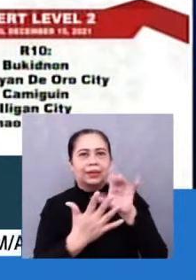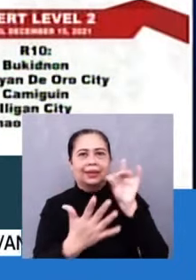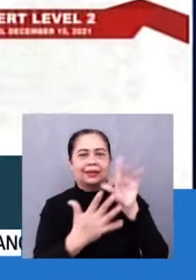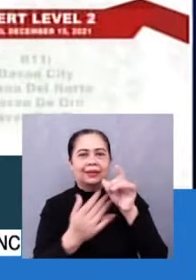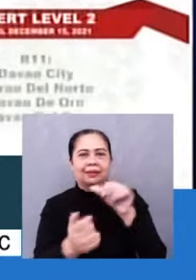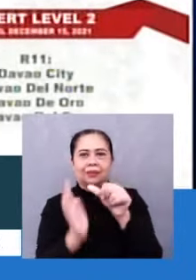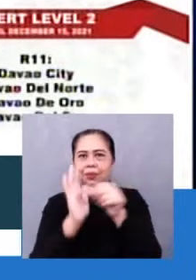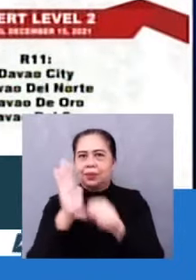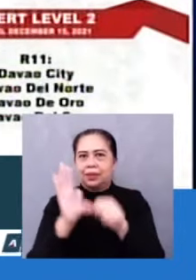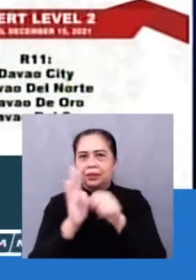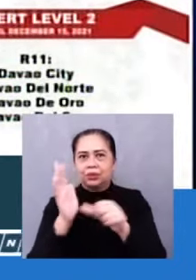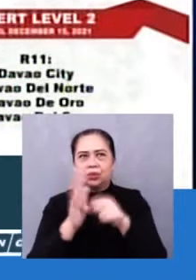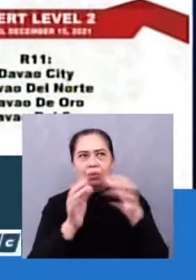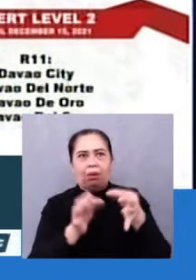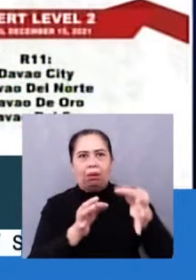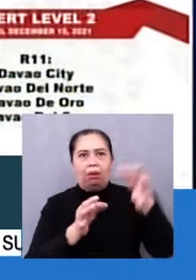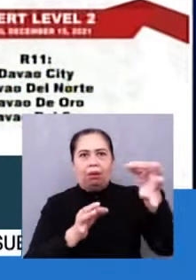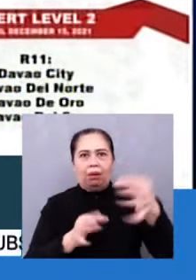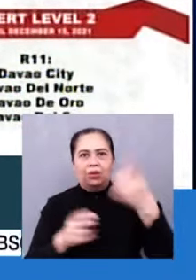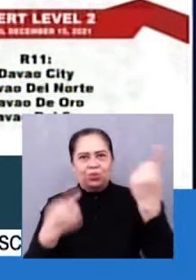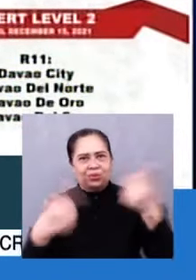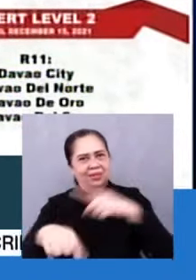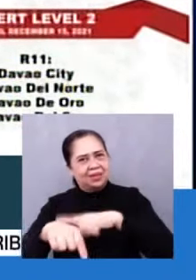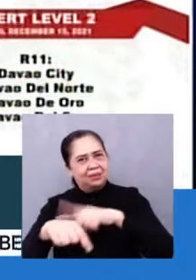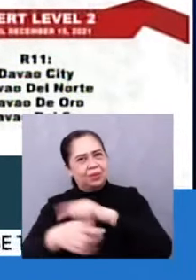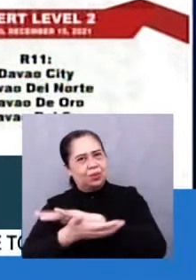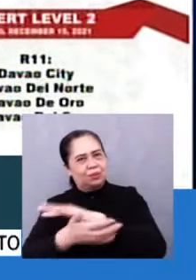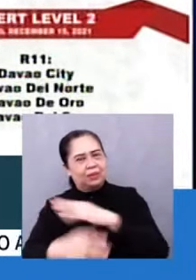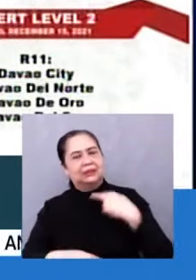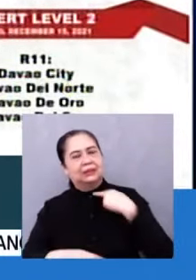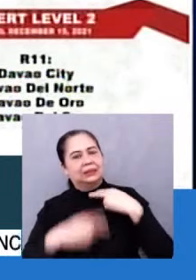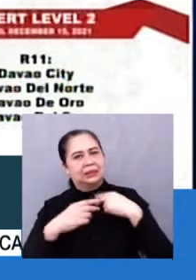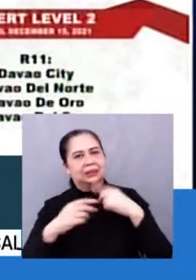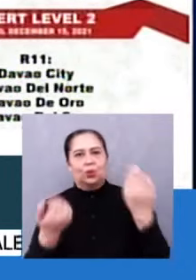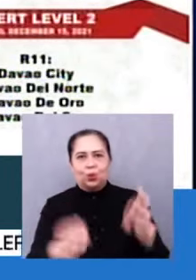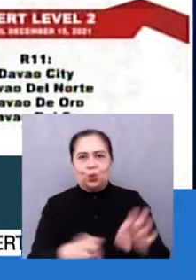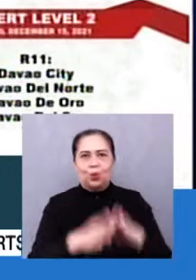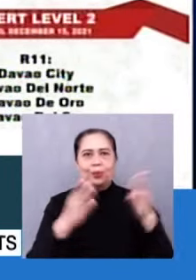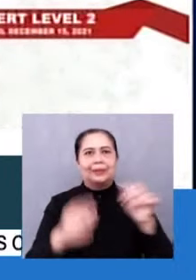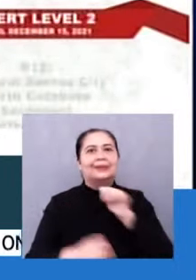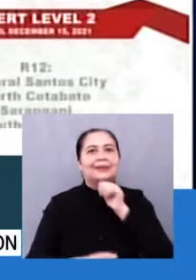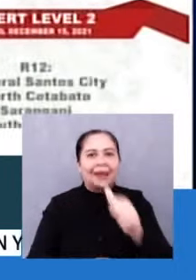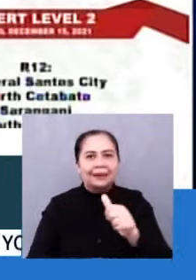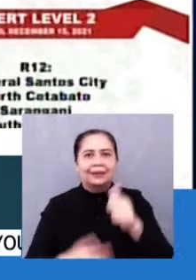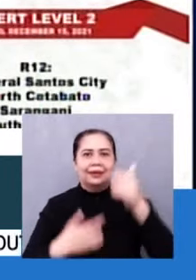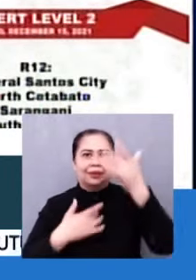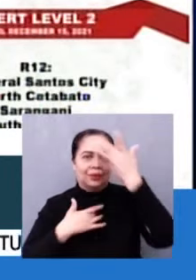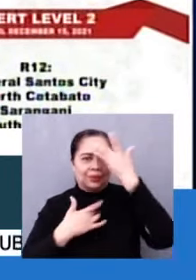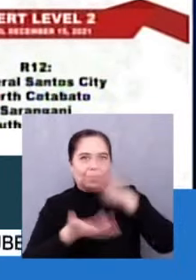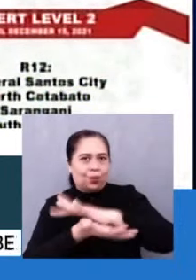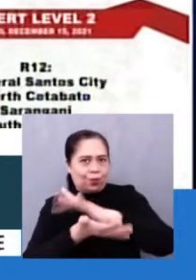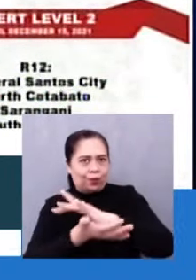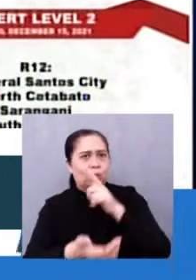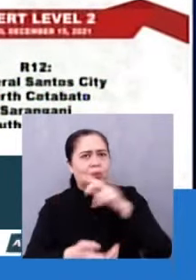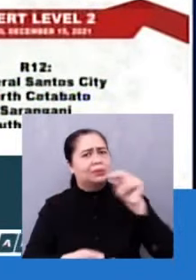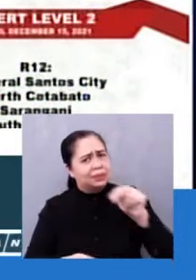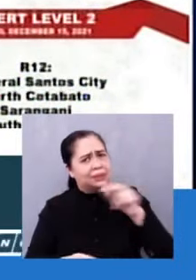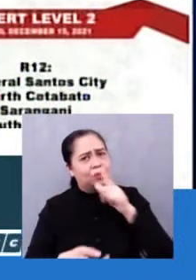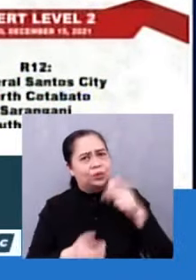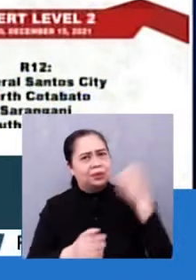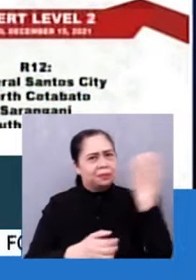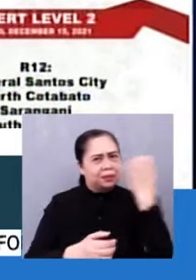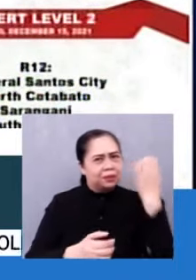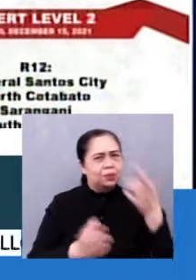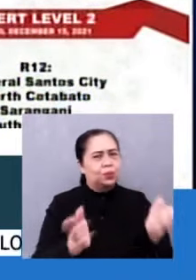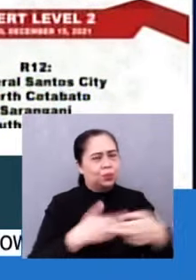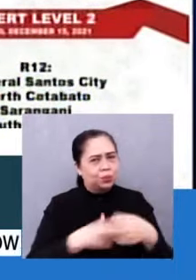talagang na-postpone nung panahon ng COVID, at saka nagbubukas na rin sila sa mga non-COVID na nangangailangan talaga, lalo na sa mga emergency at